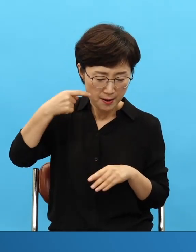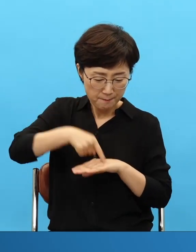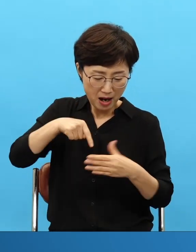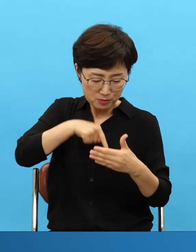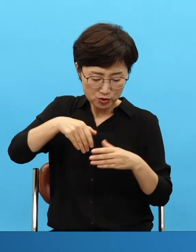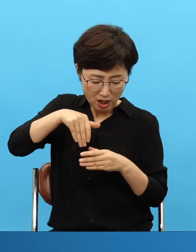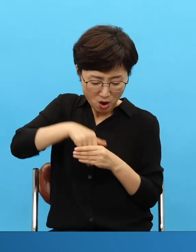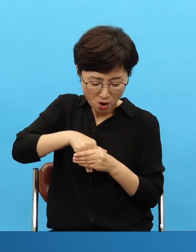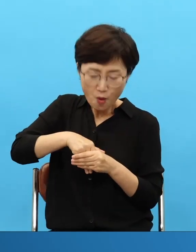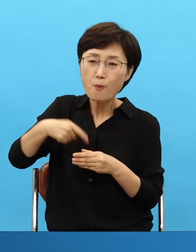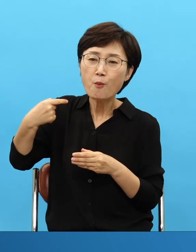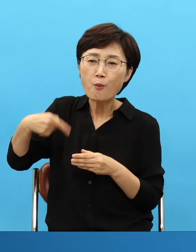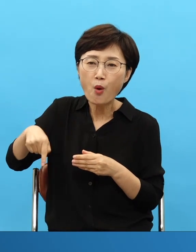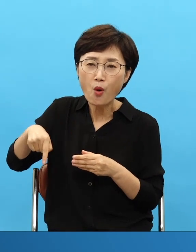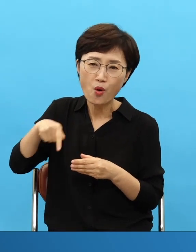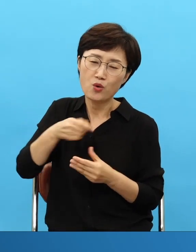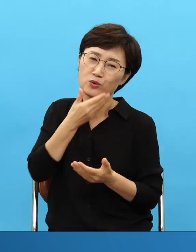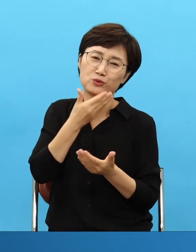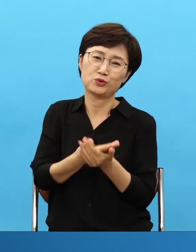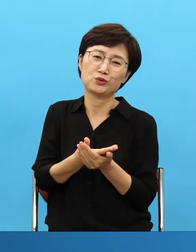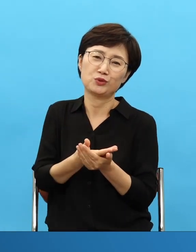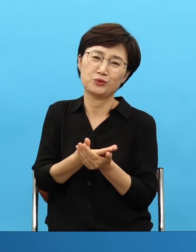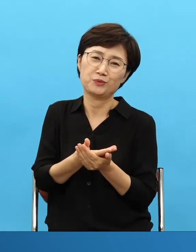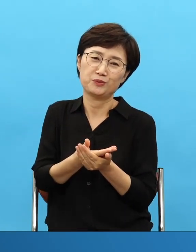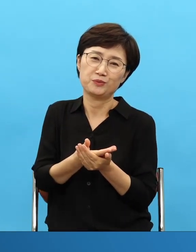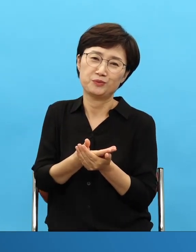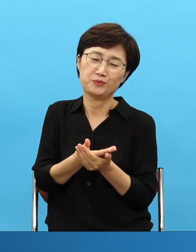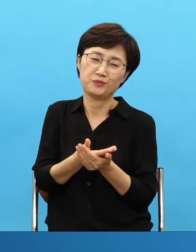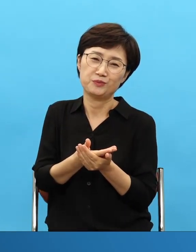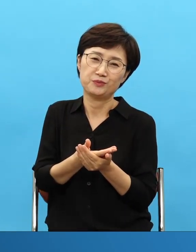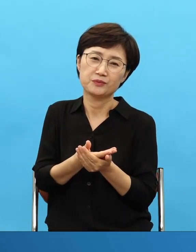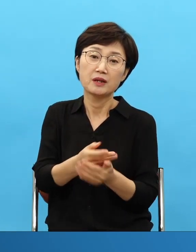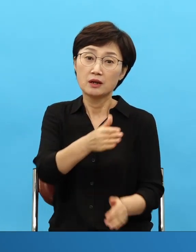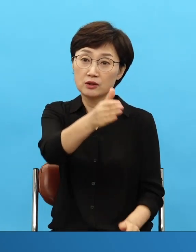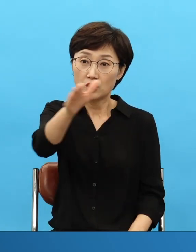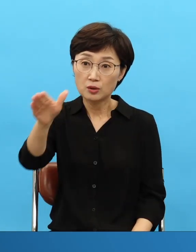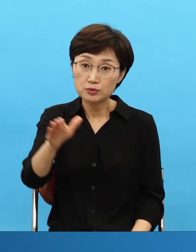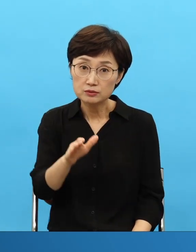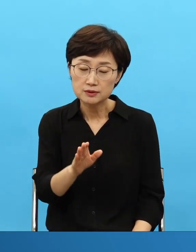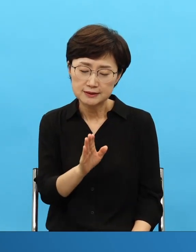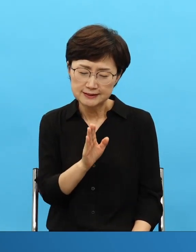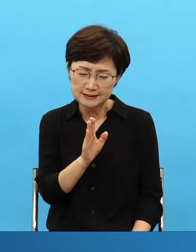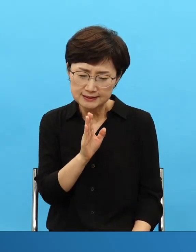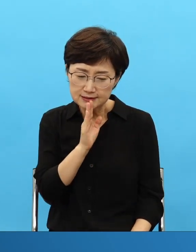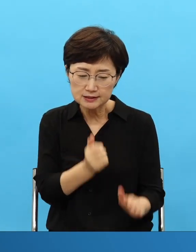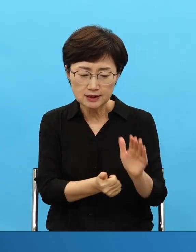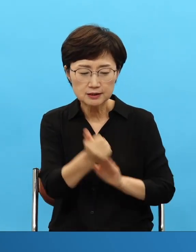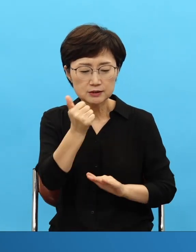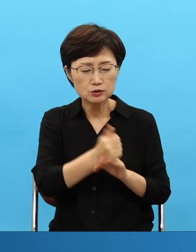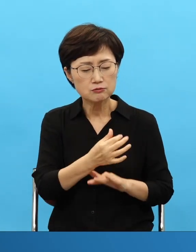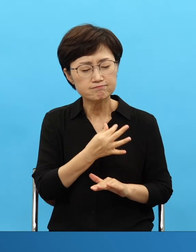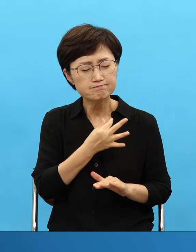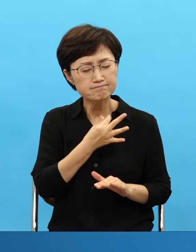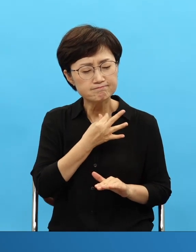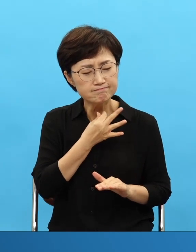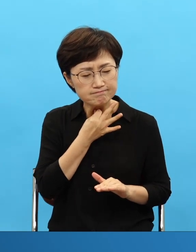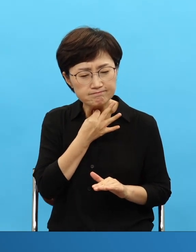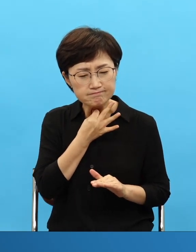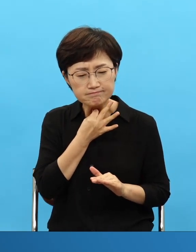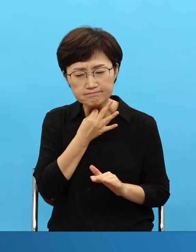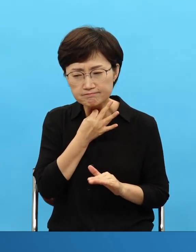is very important. 정말 여러분이 참된 성공을 하고 멸망과 재앙을